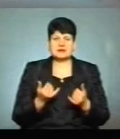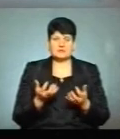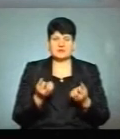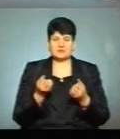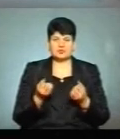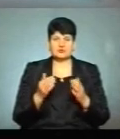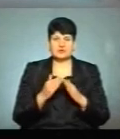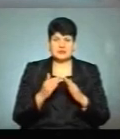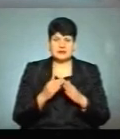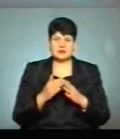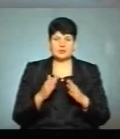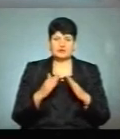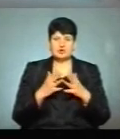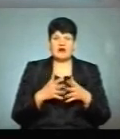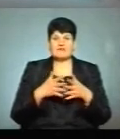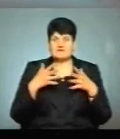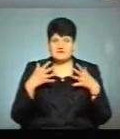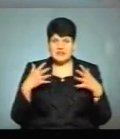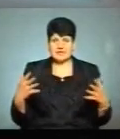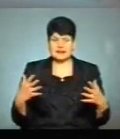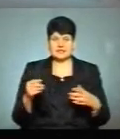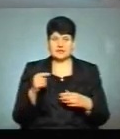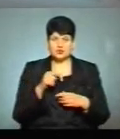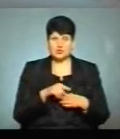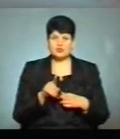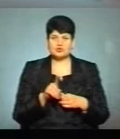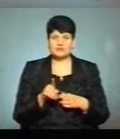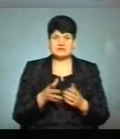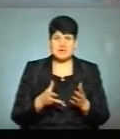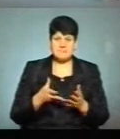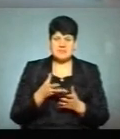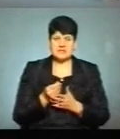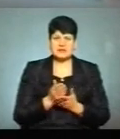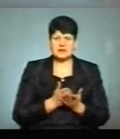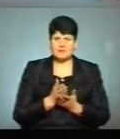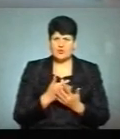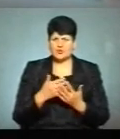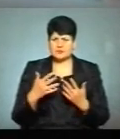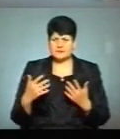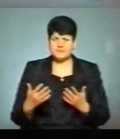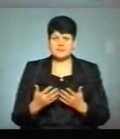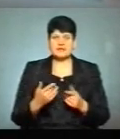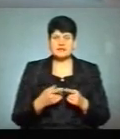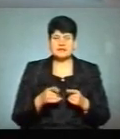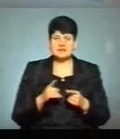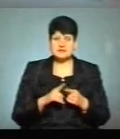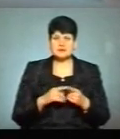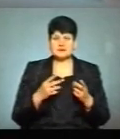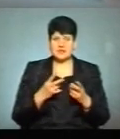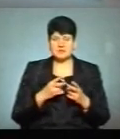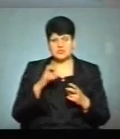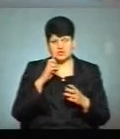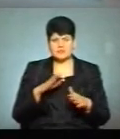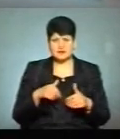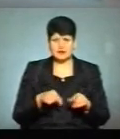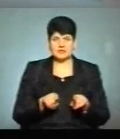Адже, зрозуміло, будинок великий, для того, щоб його заплатити комунальні всі інші послуги, його утримання це вартує. Держава надає також